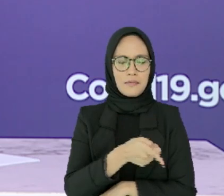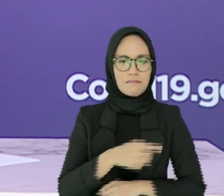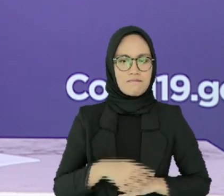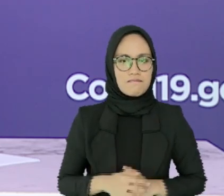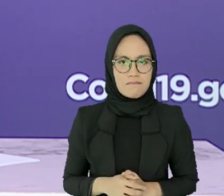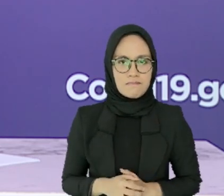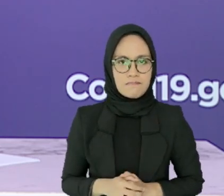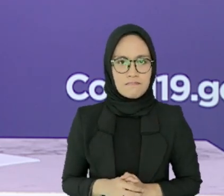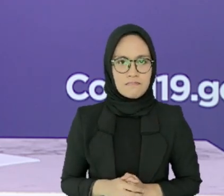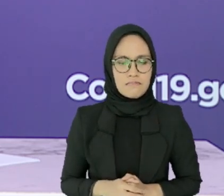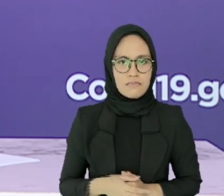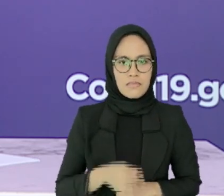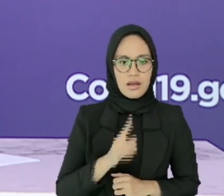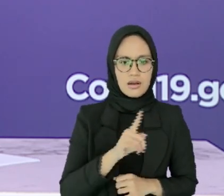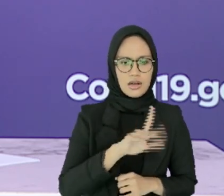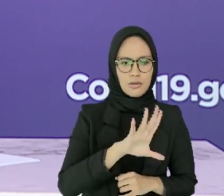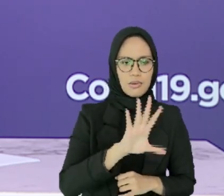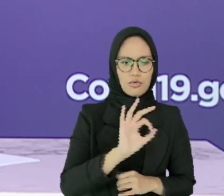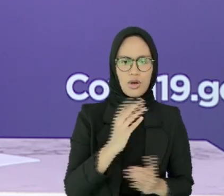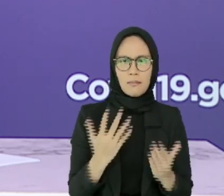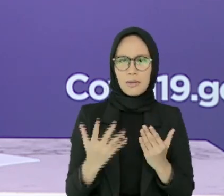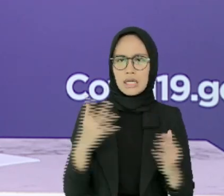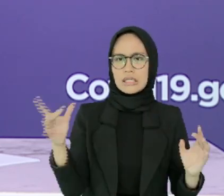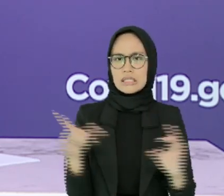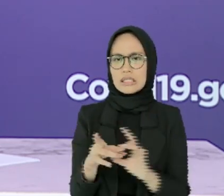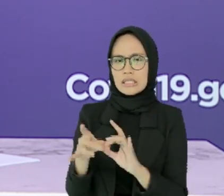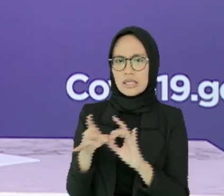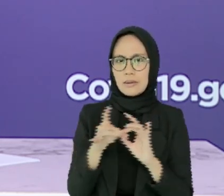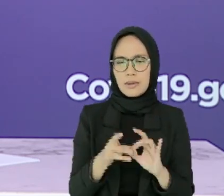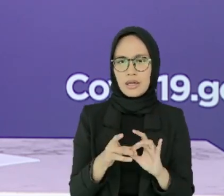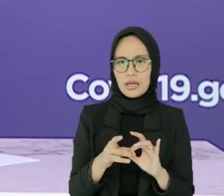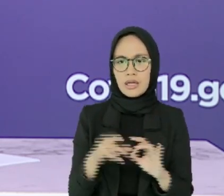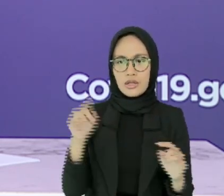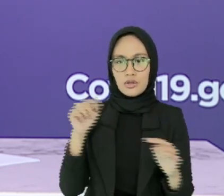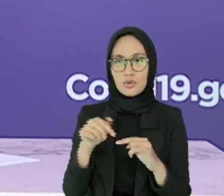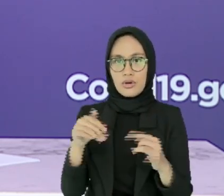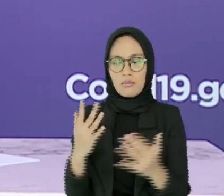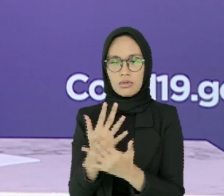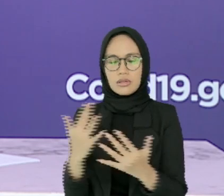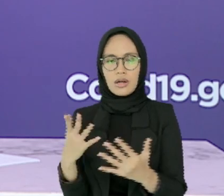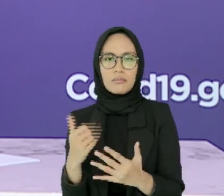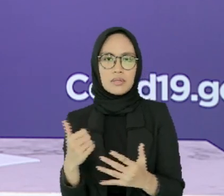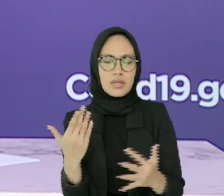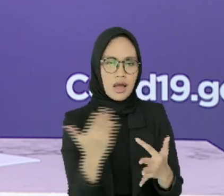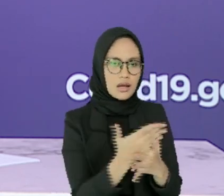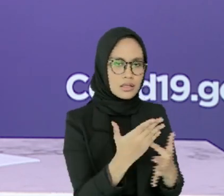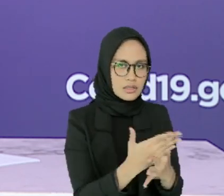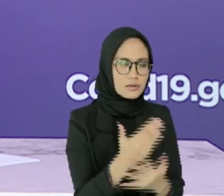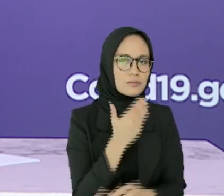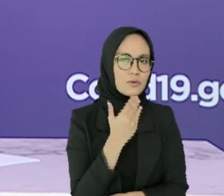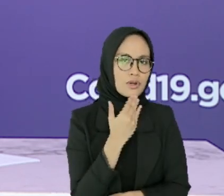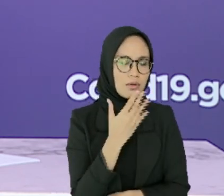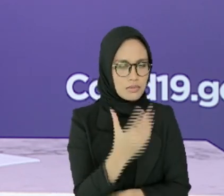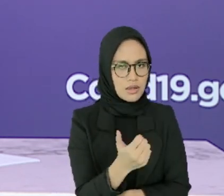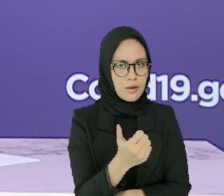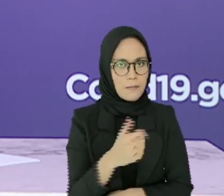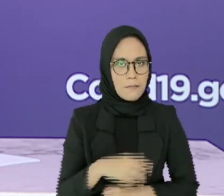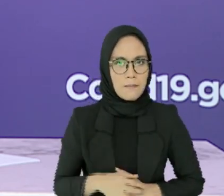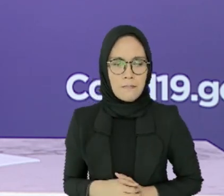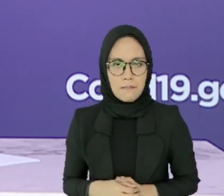50 aplikasi Mitra untuk memudahkan masyarakat dalam mengakses manfaat aplikasi tersebut